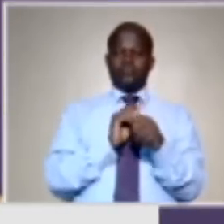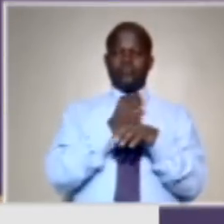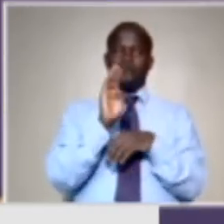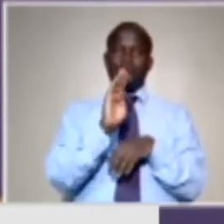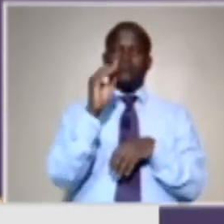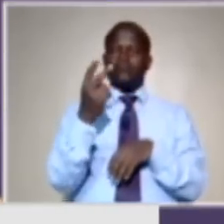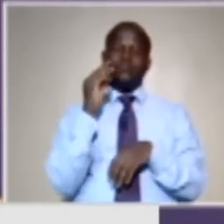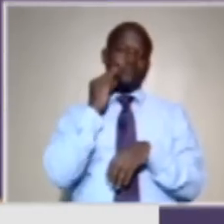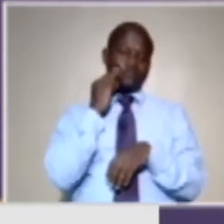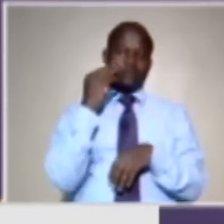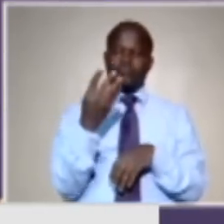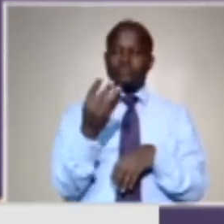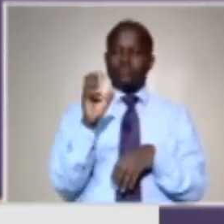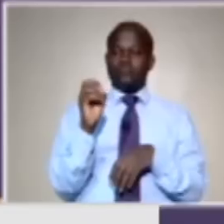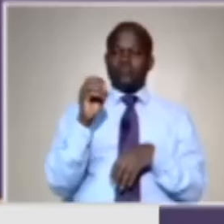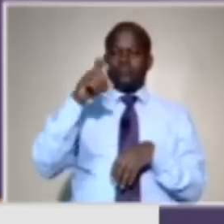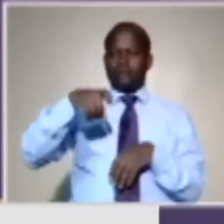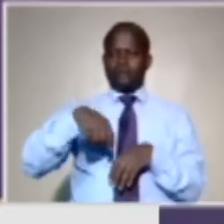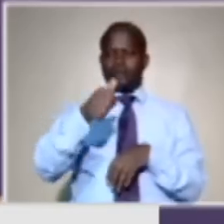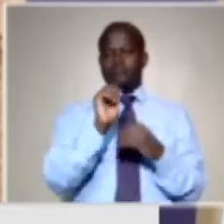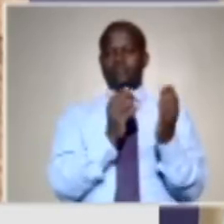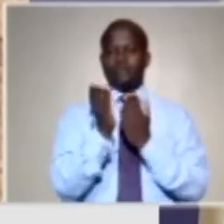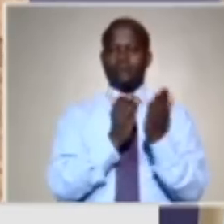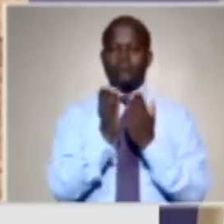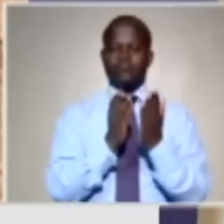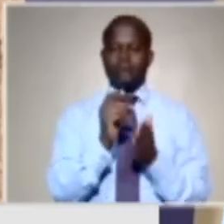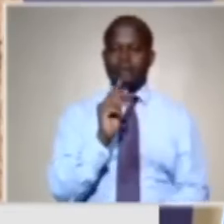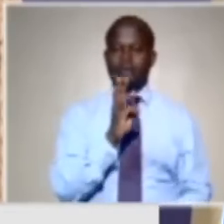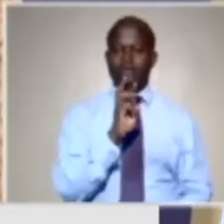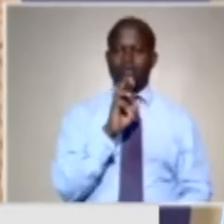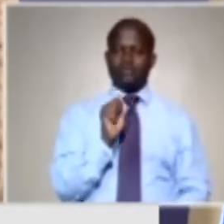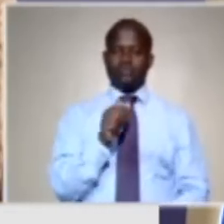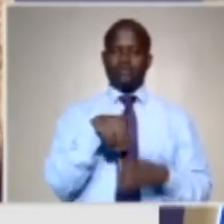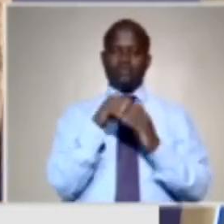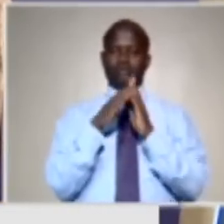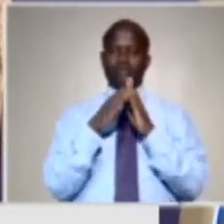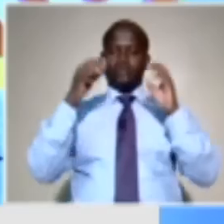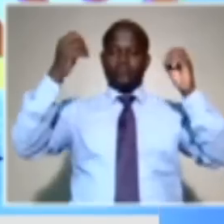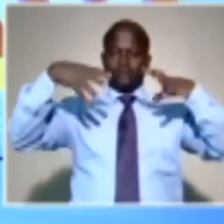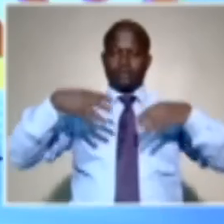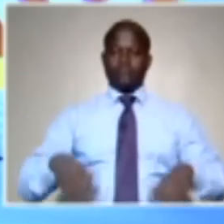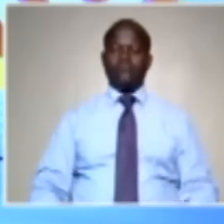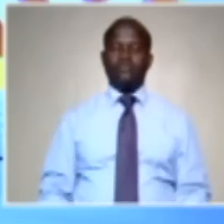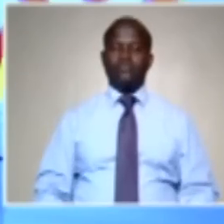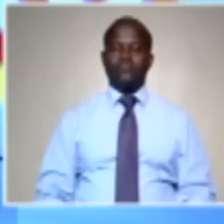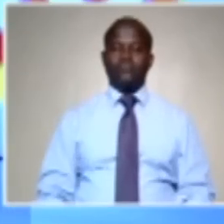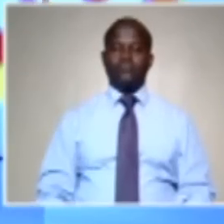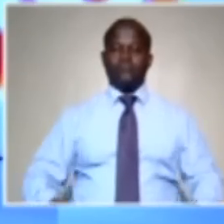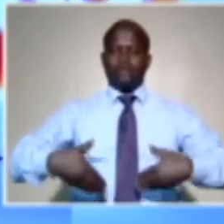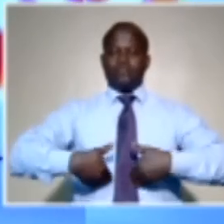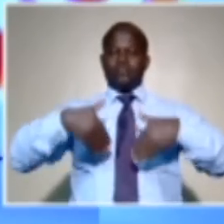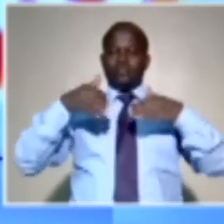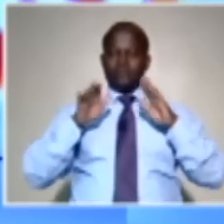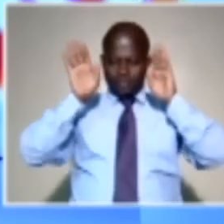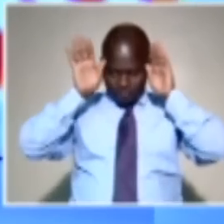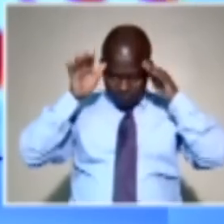miliyari 2,400,000 z'abakenera izi service Wizera Bosco mu mujyi wa Kigali n'urubyiruko